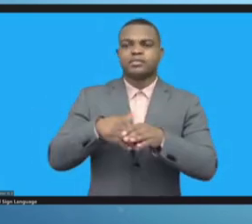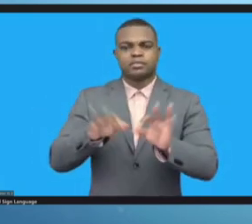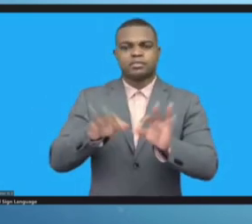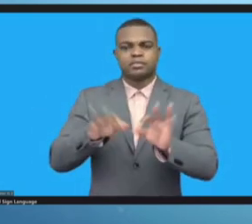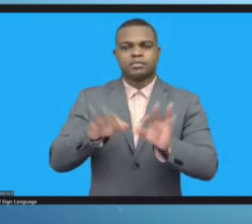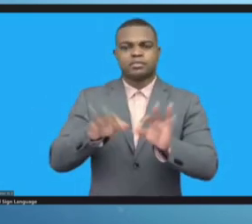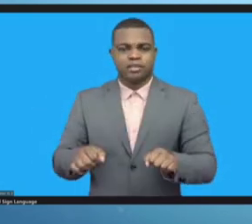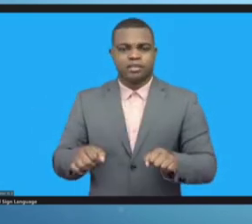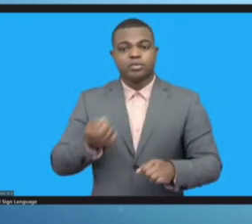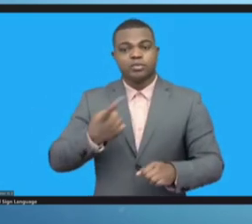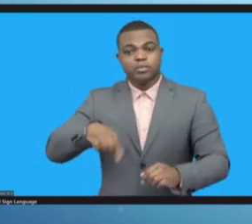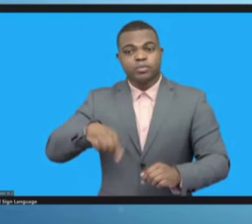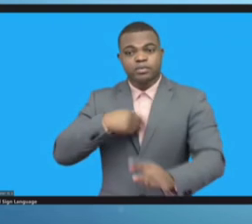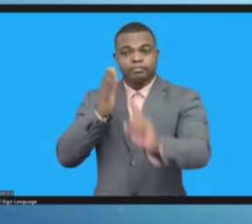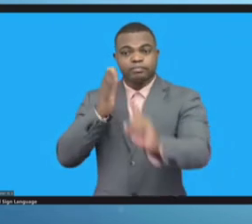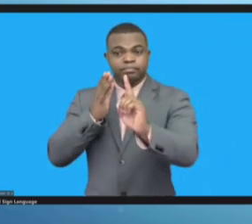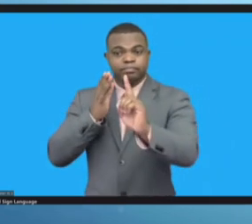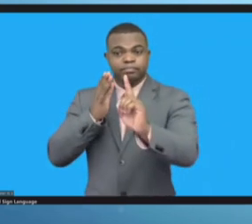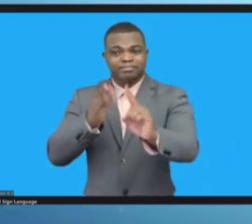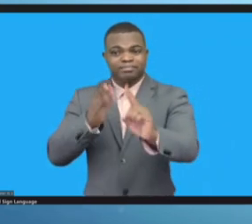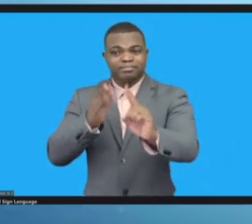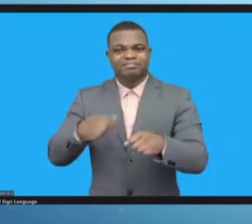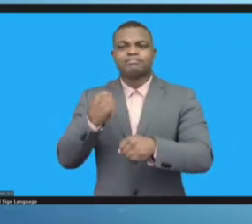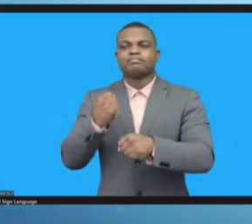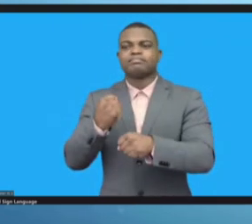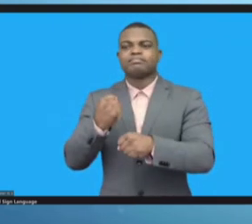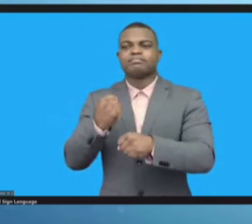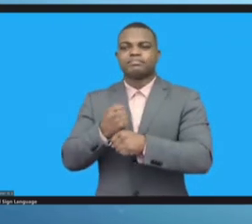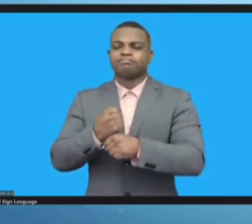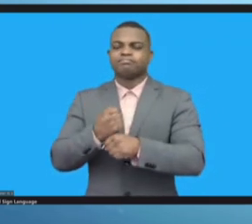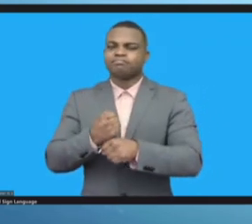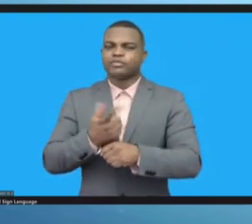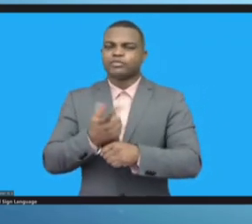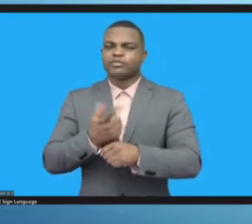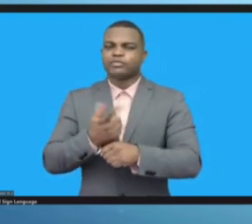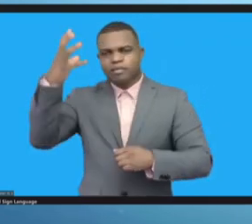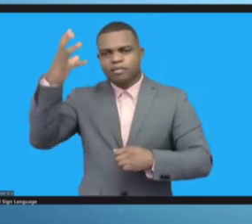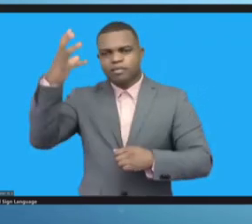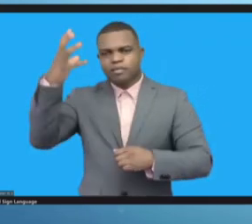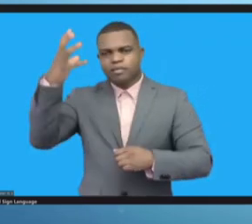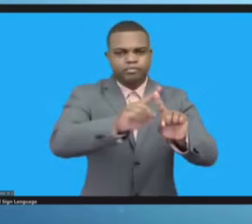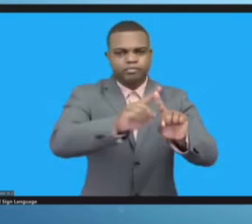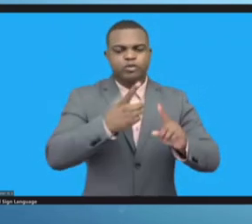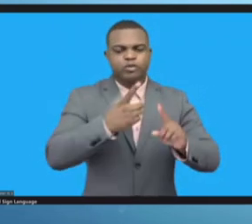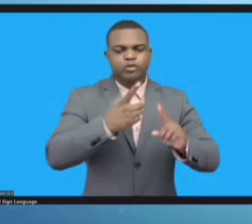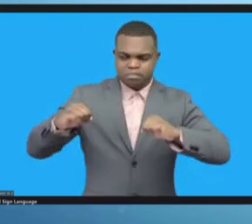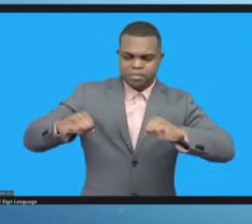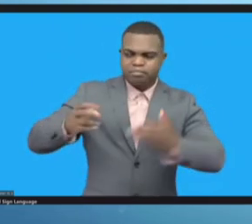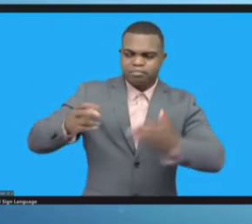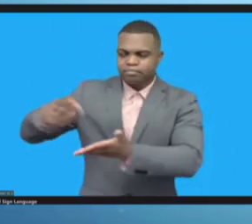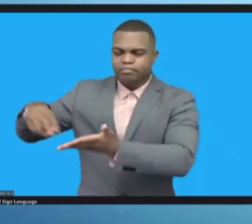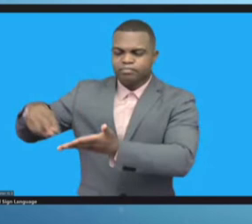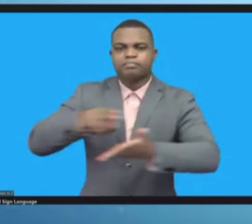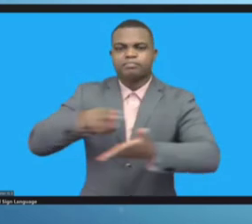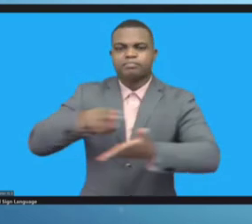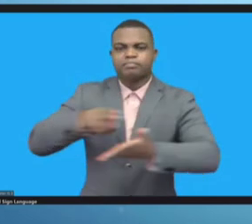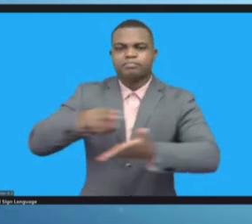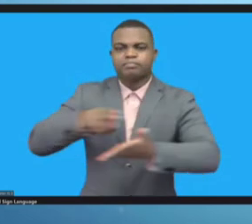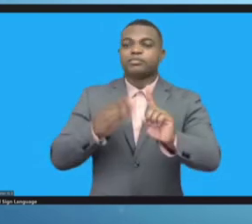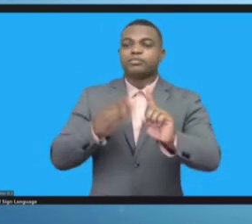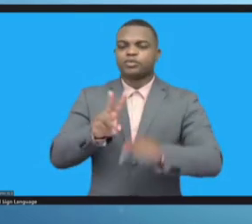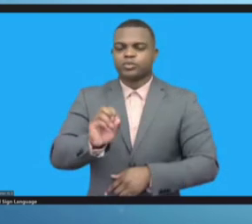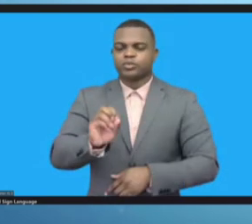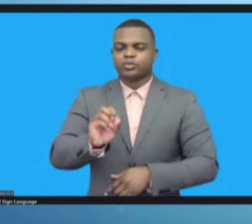convier tous les représentants de la société. Le pacte qui s'ancre dans les droits humains s'articule autour de 3 piliers,